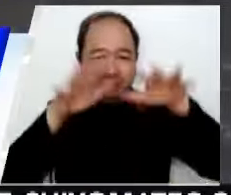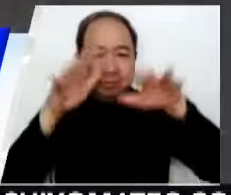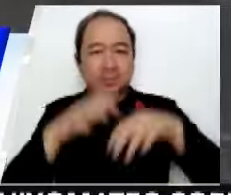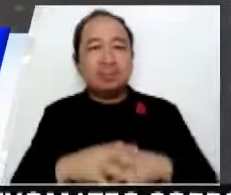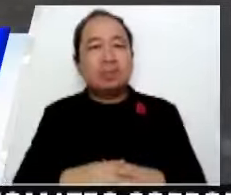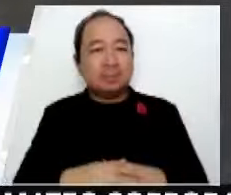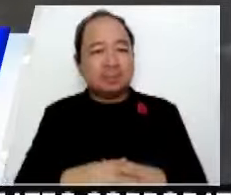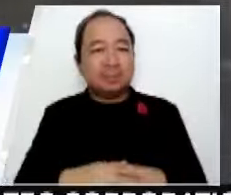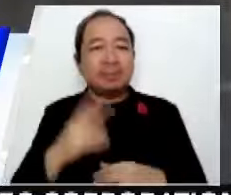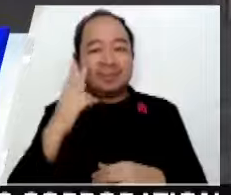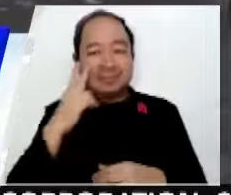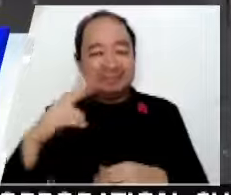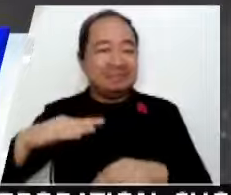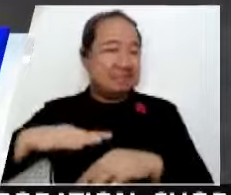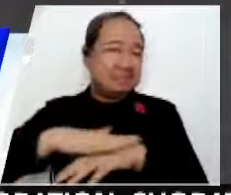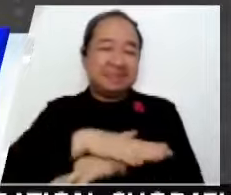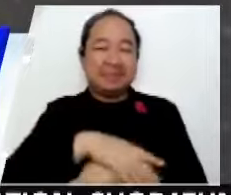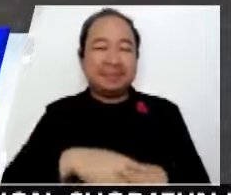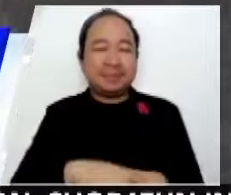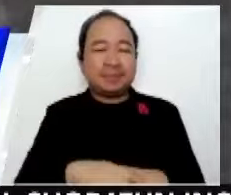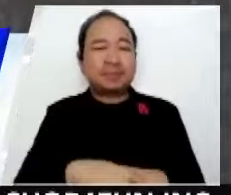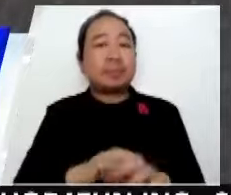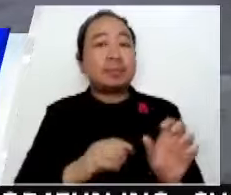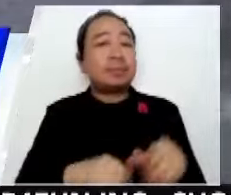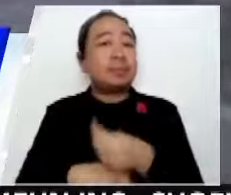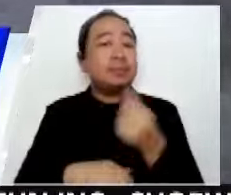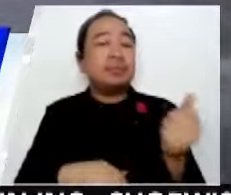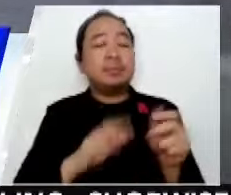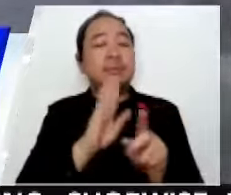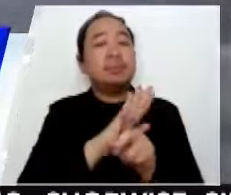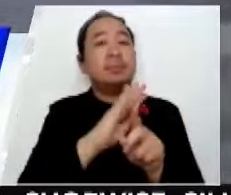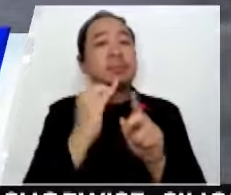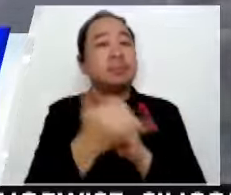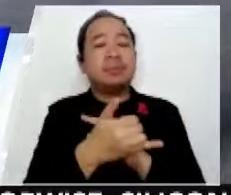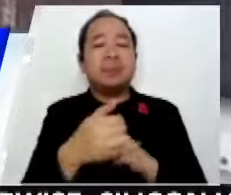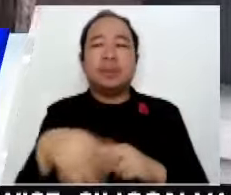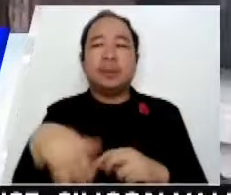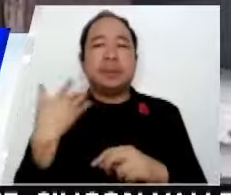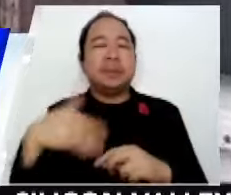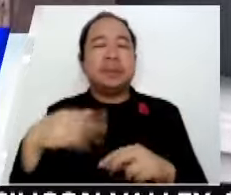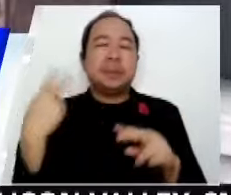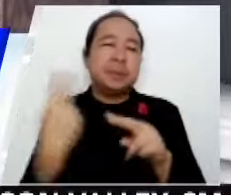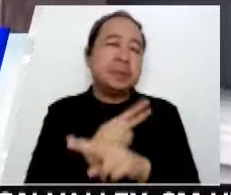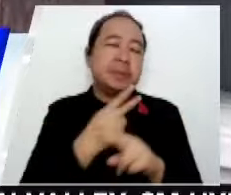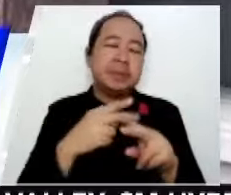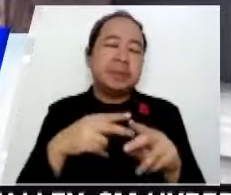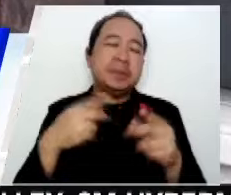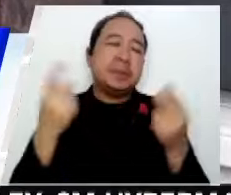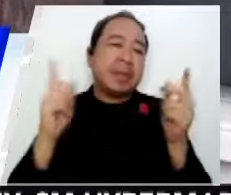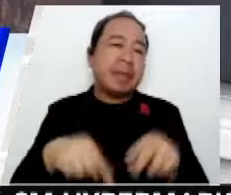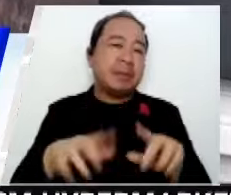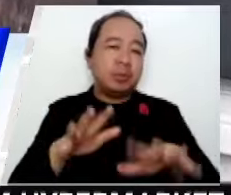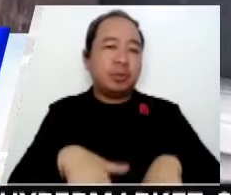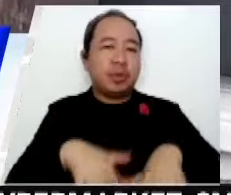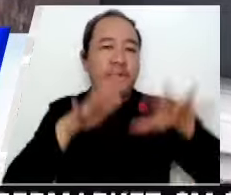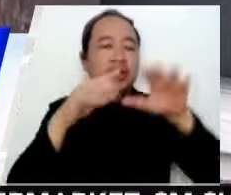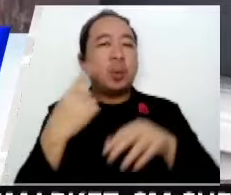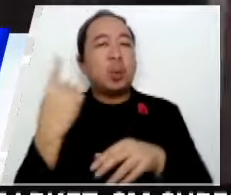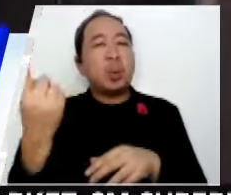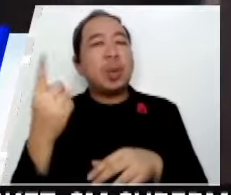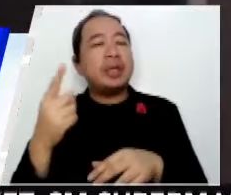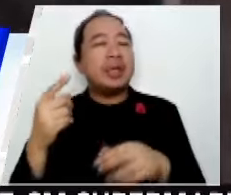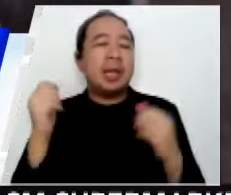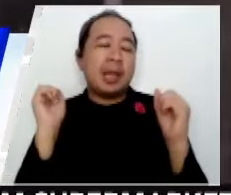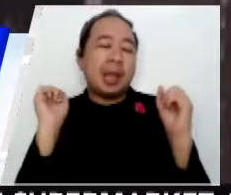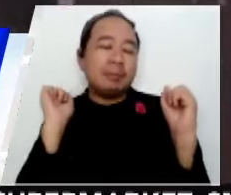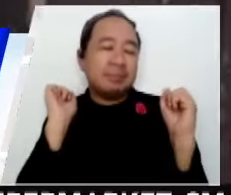eh. Sa barangay Panapaan 1, doble perwiso ang dulot ng pagbaha sa magtataho na si Mang Jose. Bukod sa pinasok ng tubig